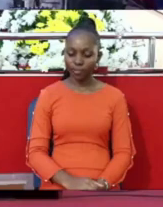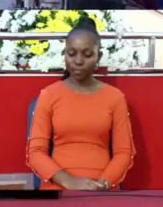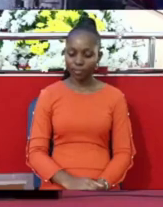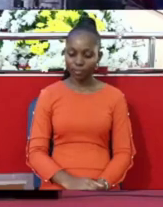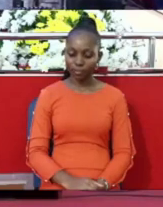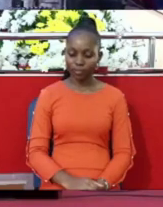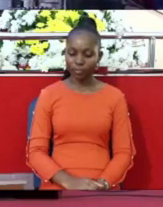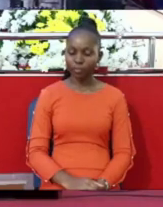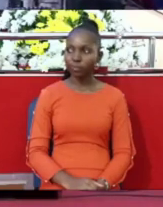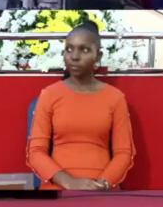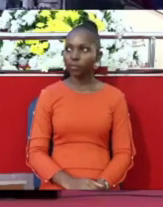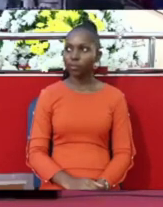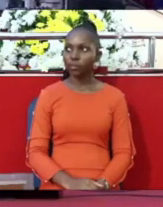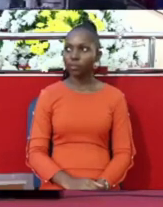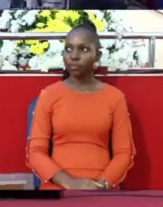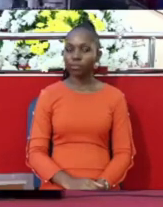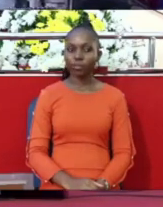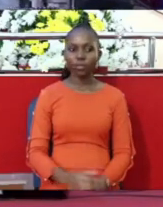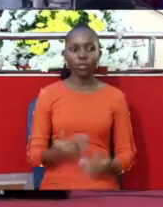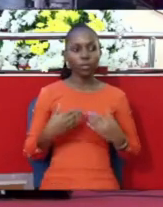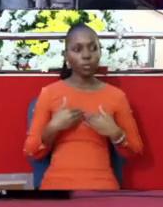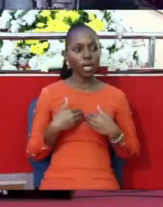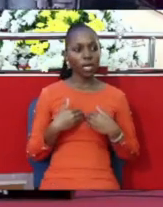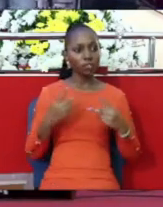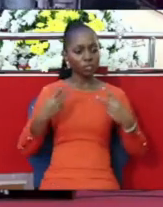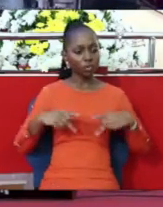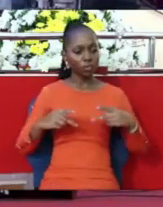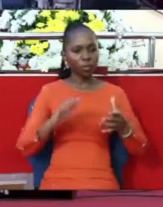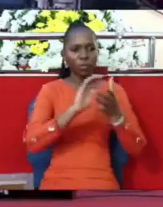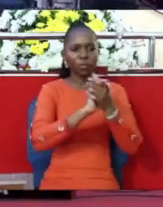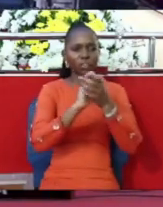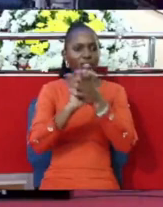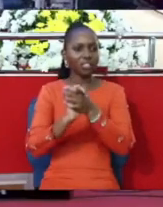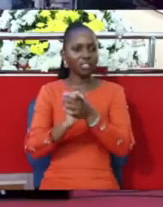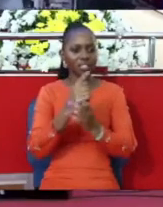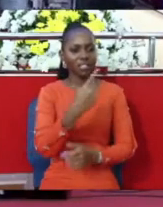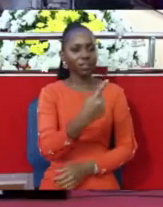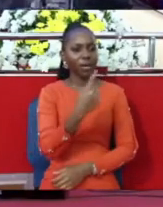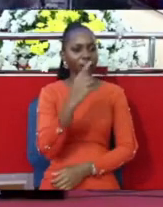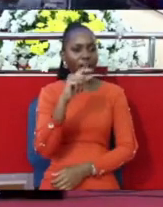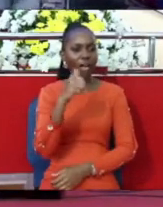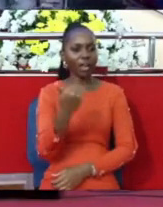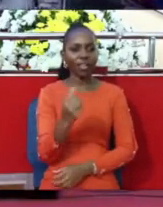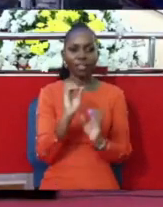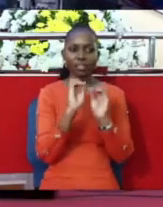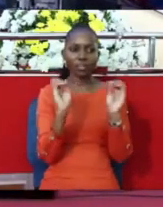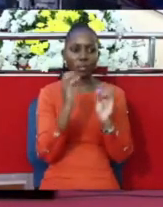tuwe tukisalimiana. Kuna wengine hapa amusalimianagi. Mm-hmm. Kwa sababu alikukopa 5,000. Na someone